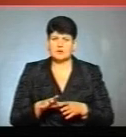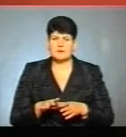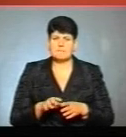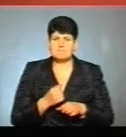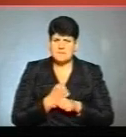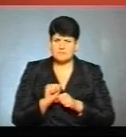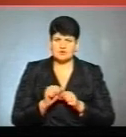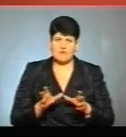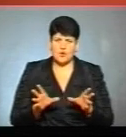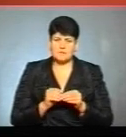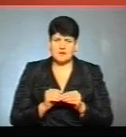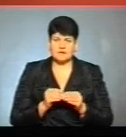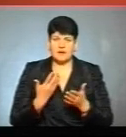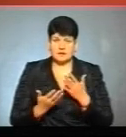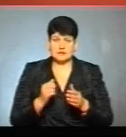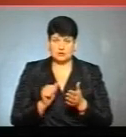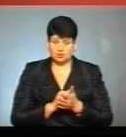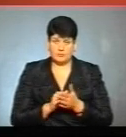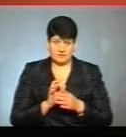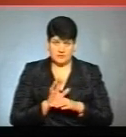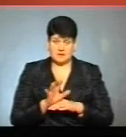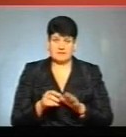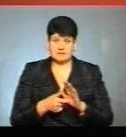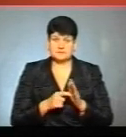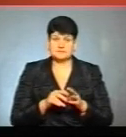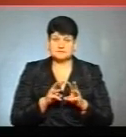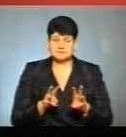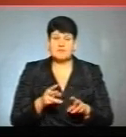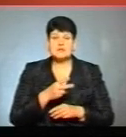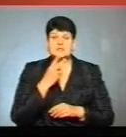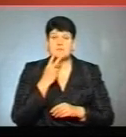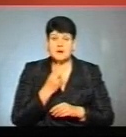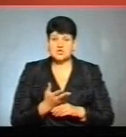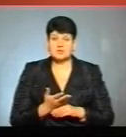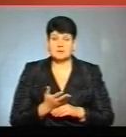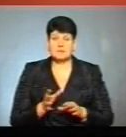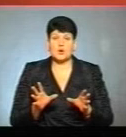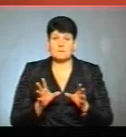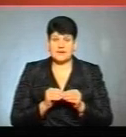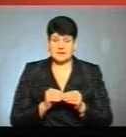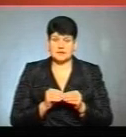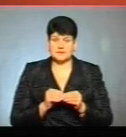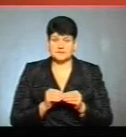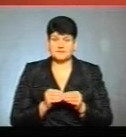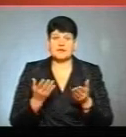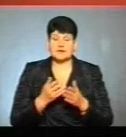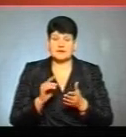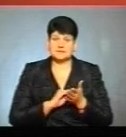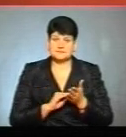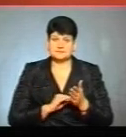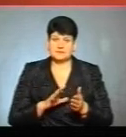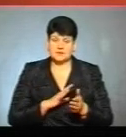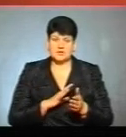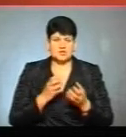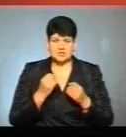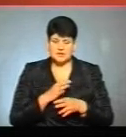примусового об'єднання, але певні документи ви вже до Кабміну відправили з тими баченнями об'єднання, які ви прописали. Чи ще